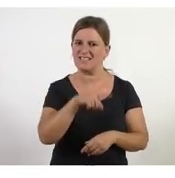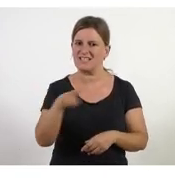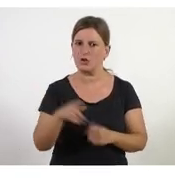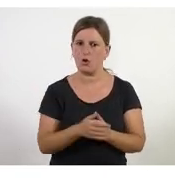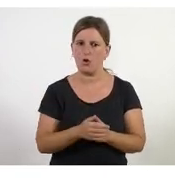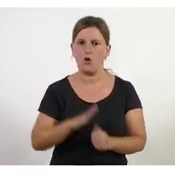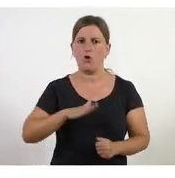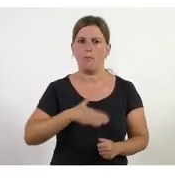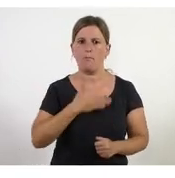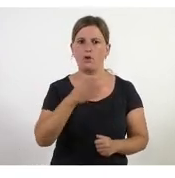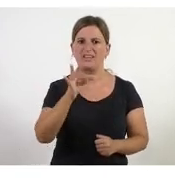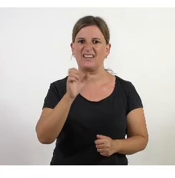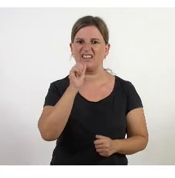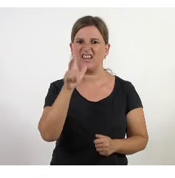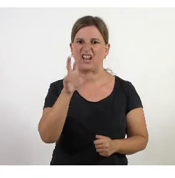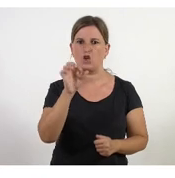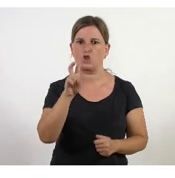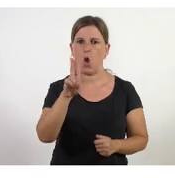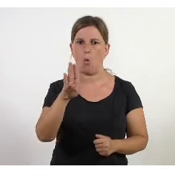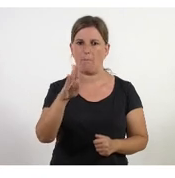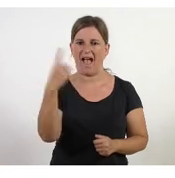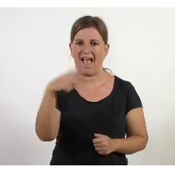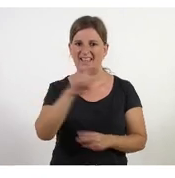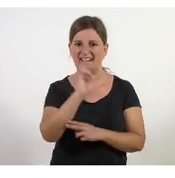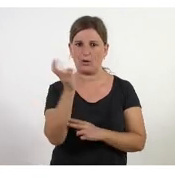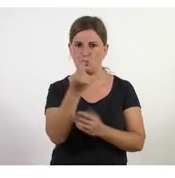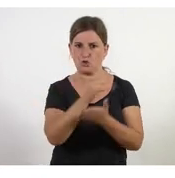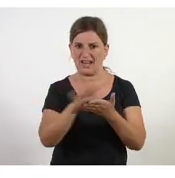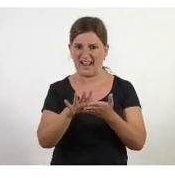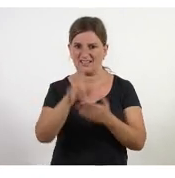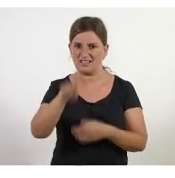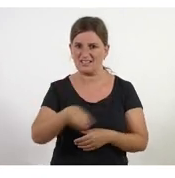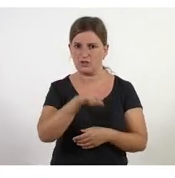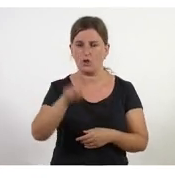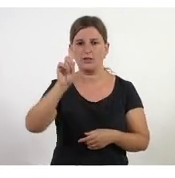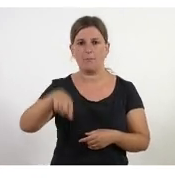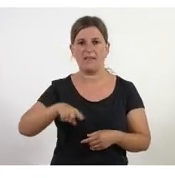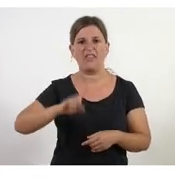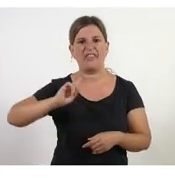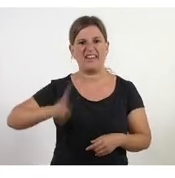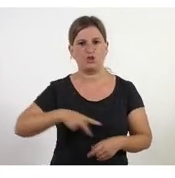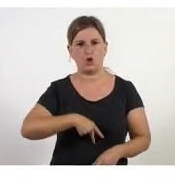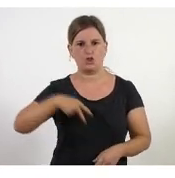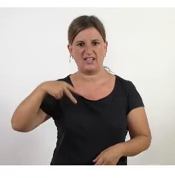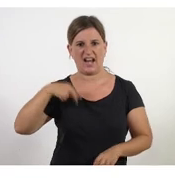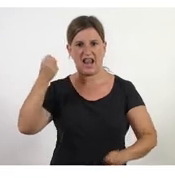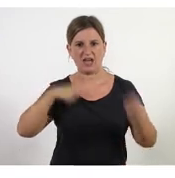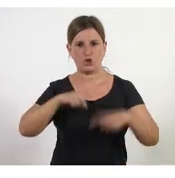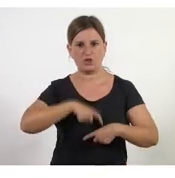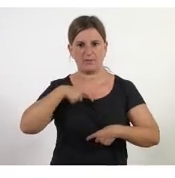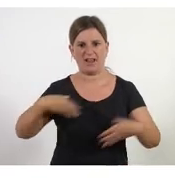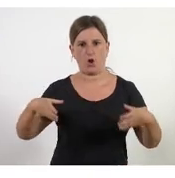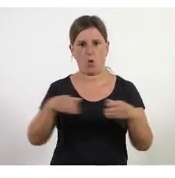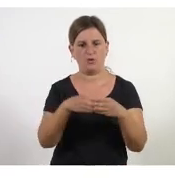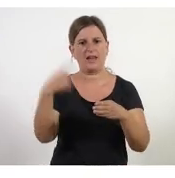alguns recursos gratuïts per fer la formació. En el cas de la Direcció General d'Acció Cívica i Comunitària també tenim el pla de formació,